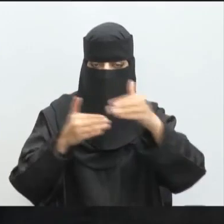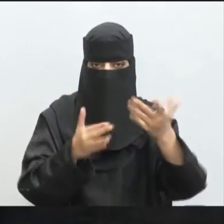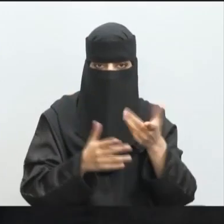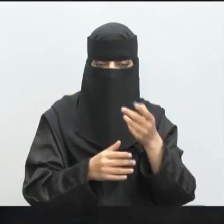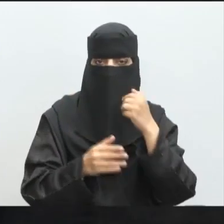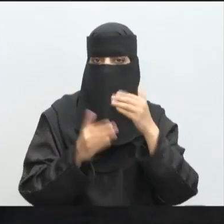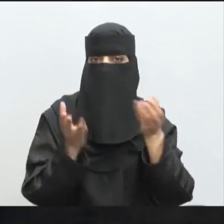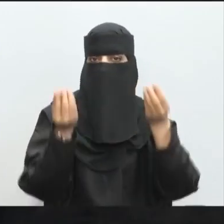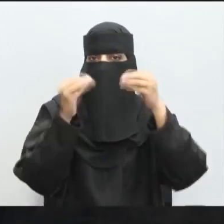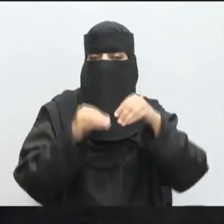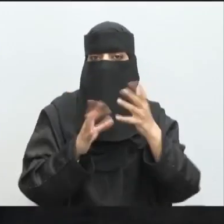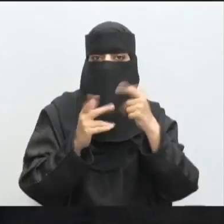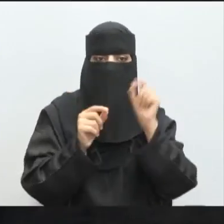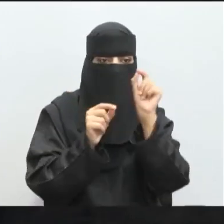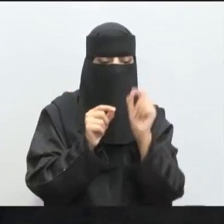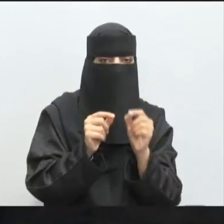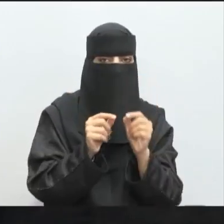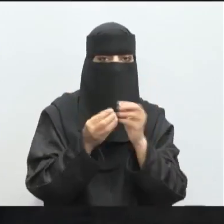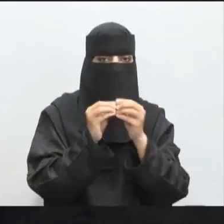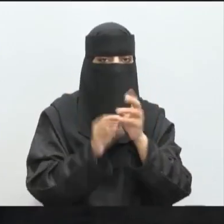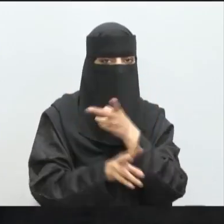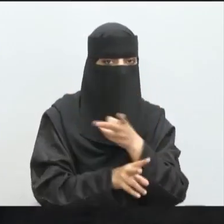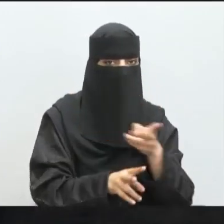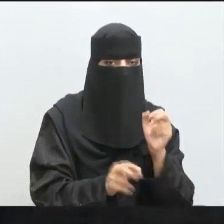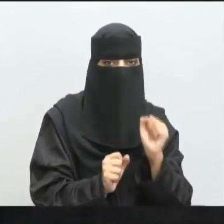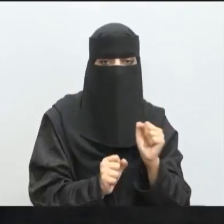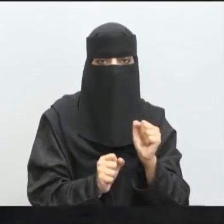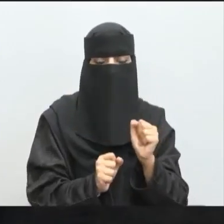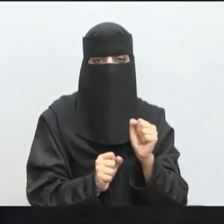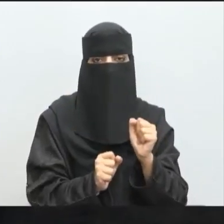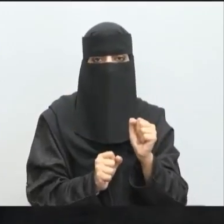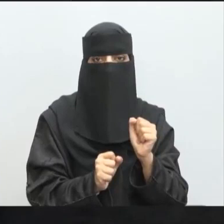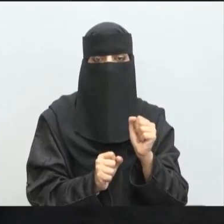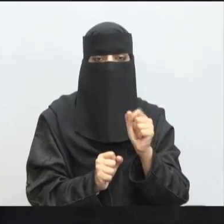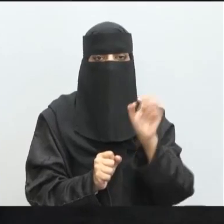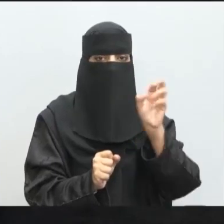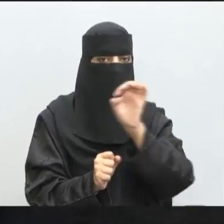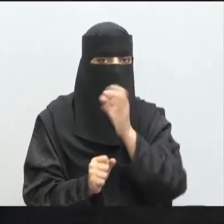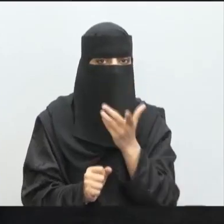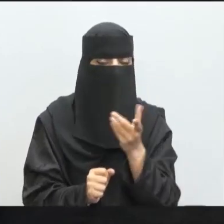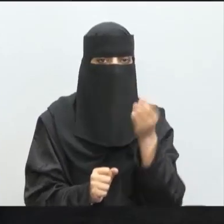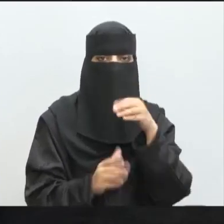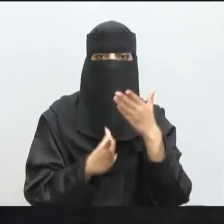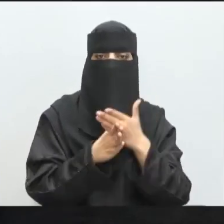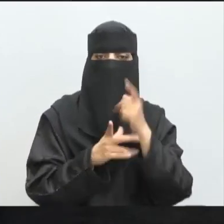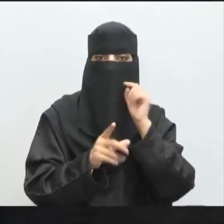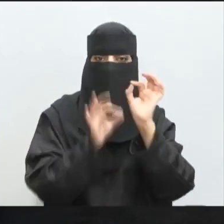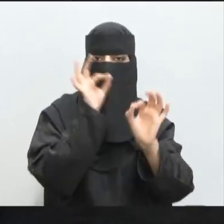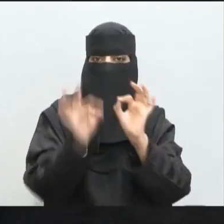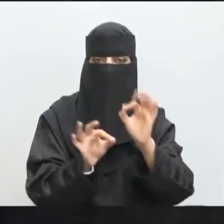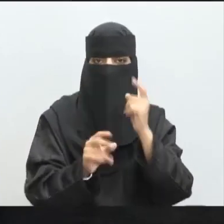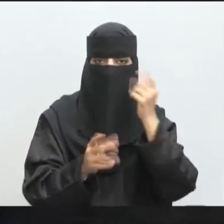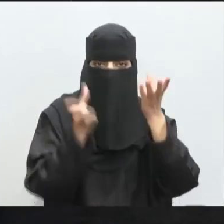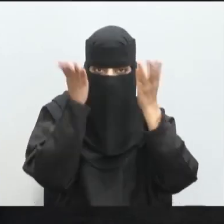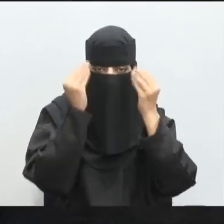الطبوغرافيه على الكثير من الرموز والالوان الحروف التي ترمز الى